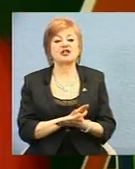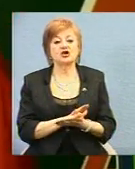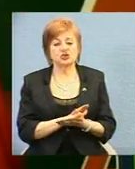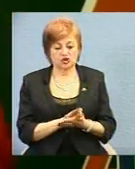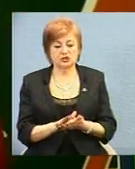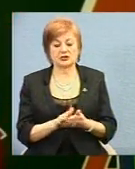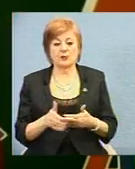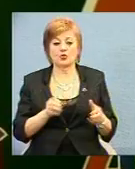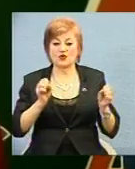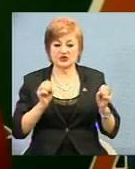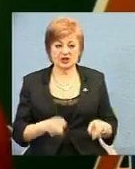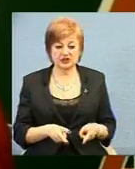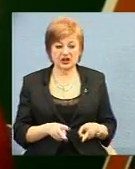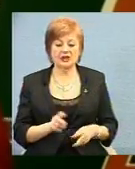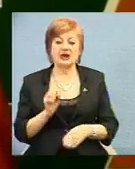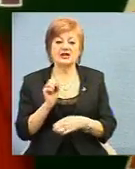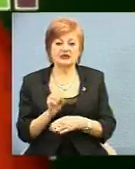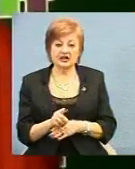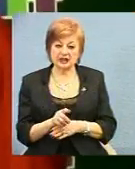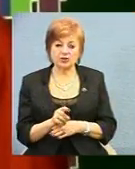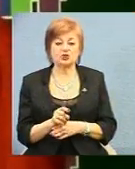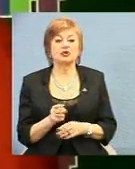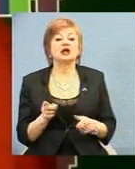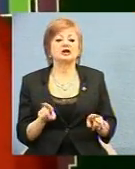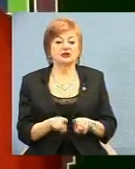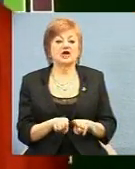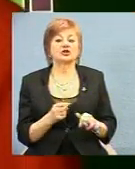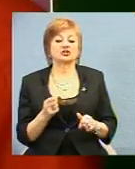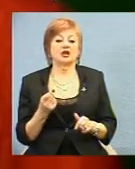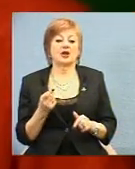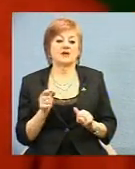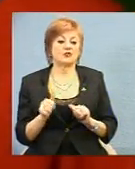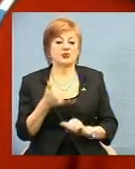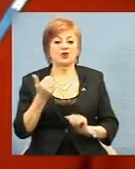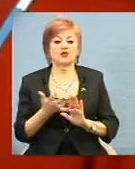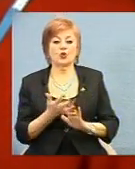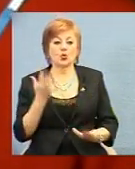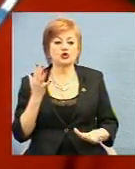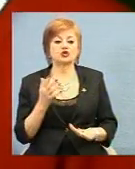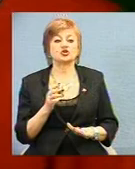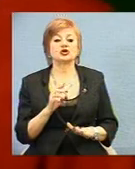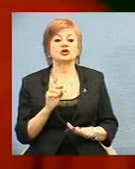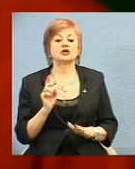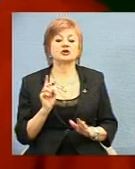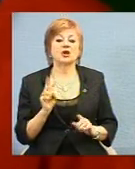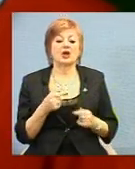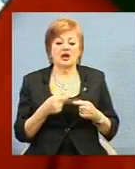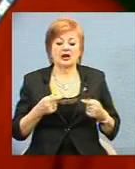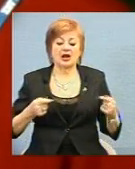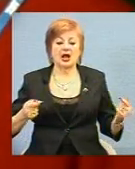ремесленним задачам професії, так і в першу чергу тому